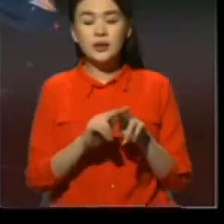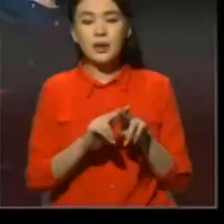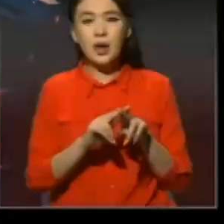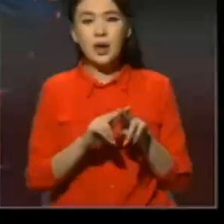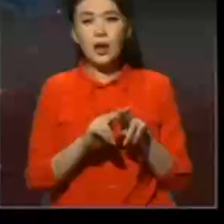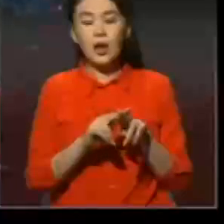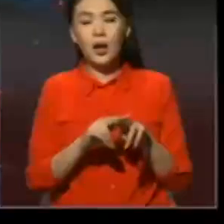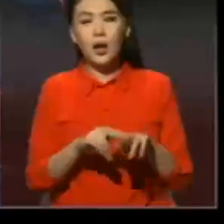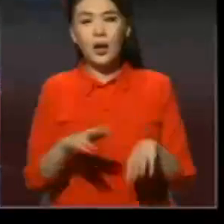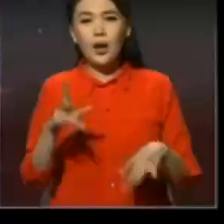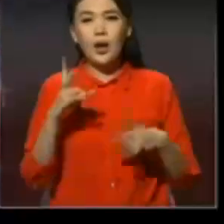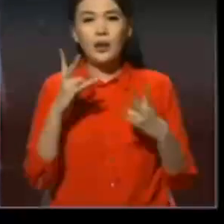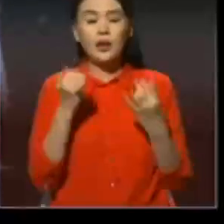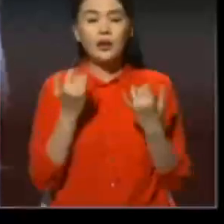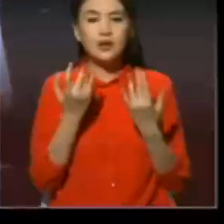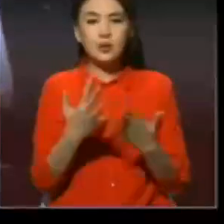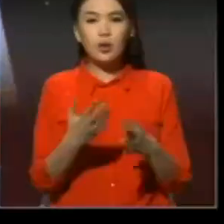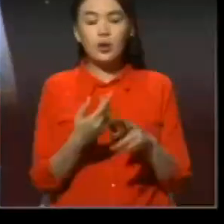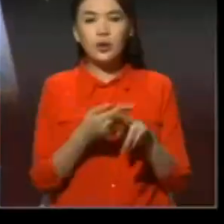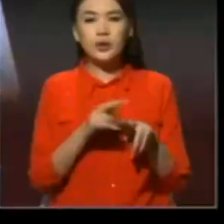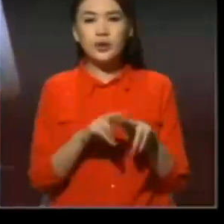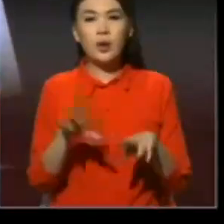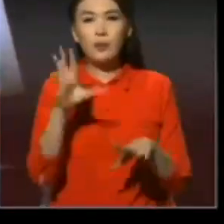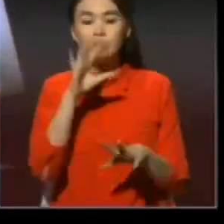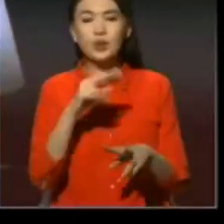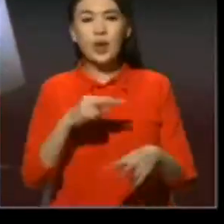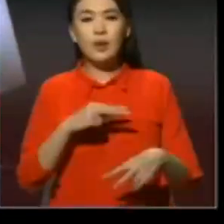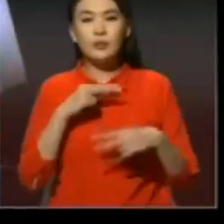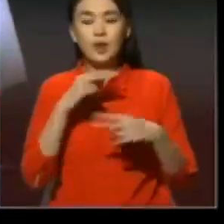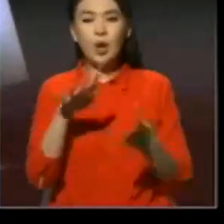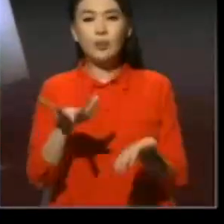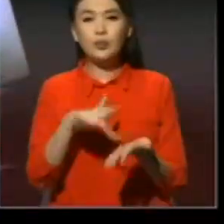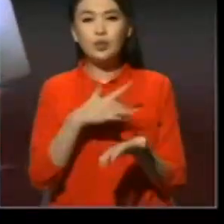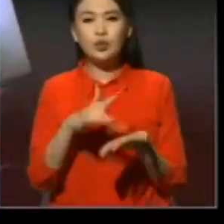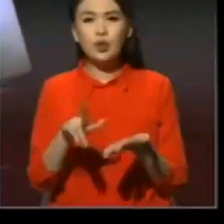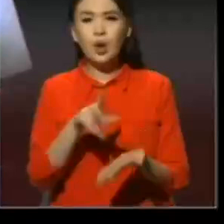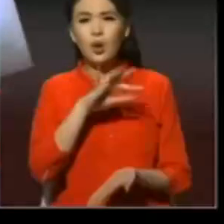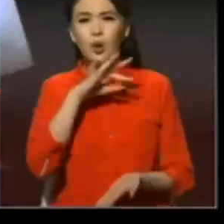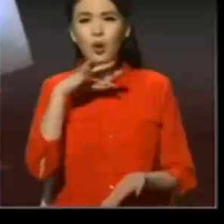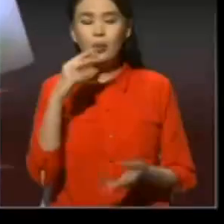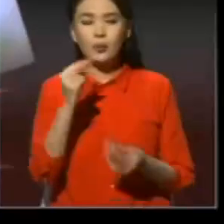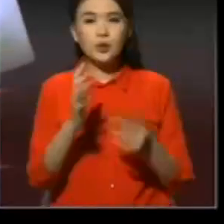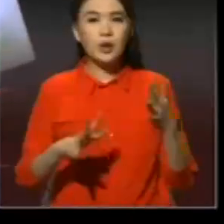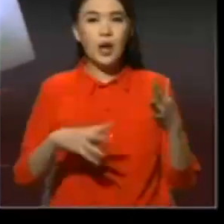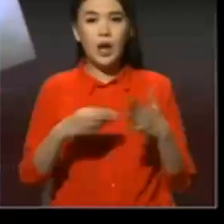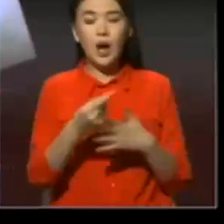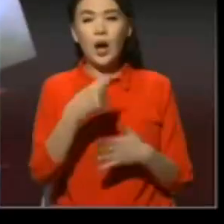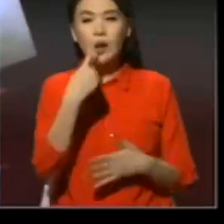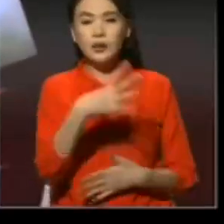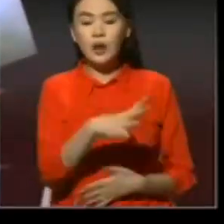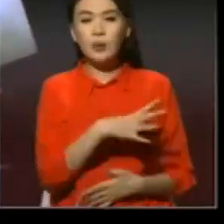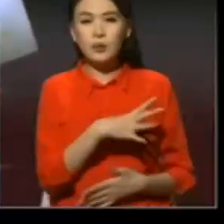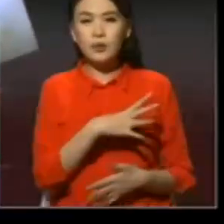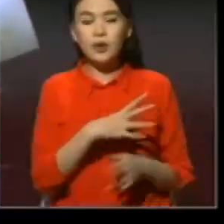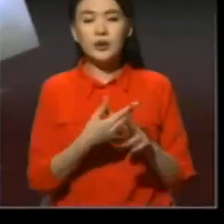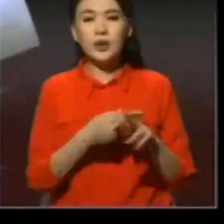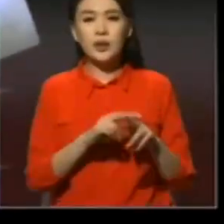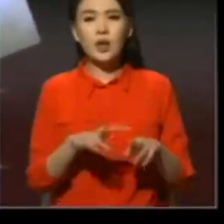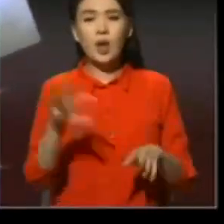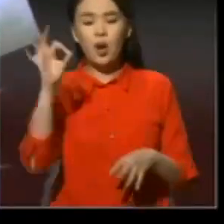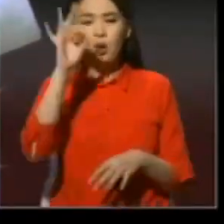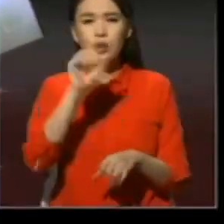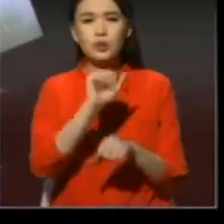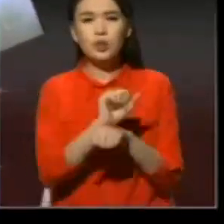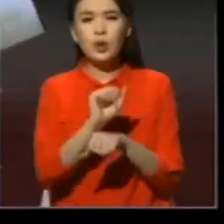енді ол қаншалықты дұрыс сын, оған мән беруіміз керек. Енді мынау бюджет тарапынан көп құрбар ақша бөлінеді деп айтылып қалады кейде. Осы жағына бір тоқталып